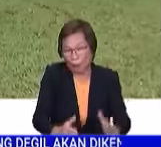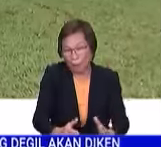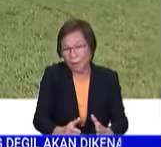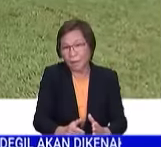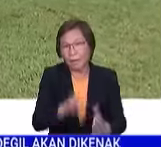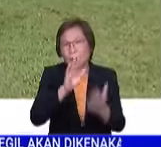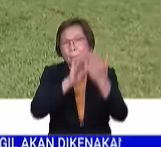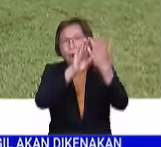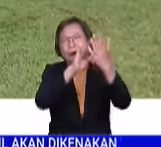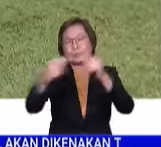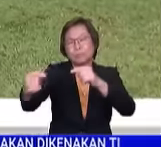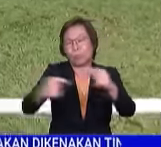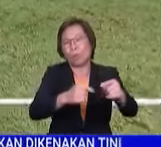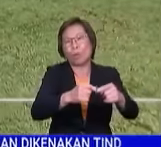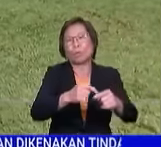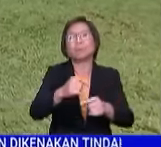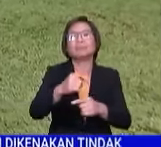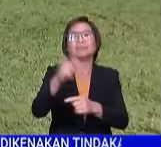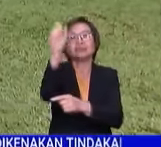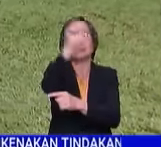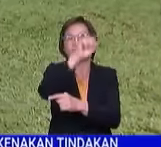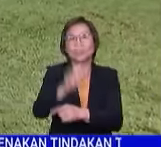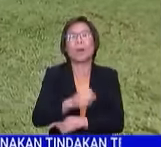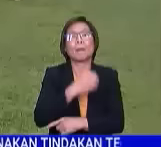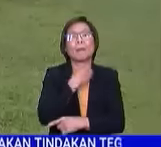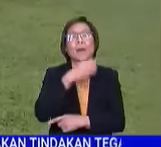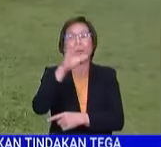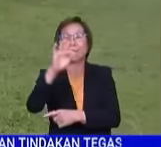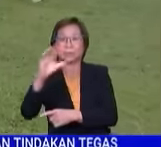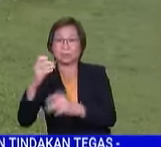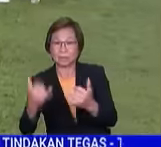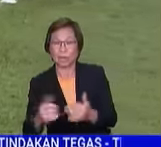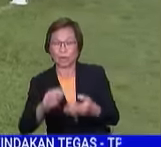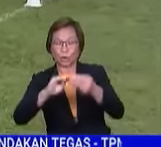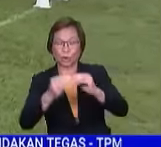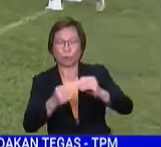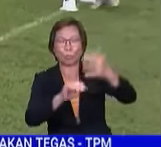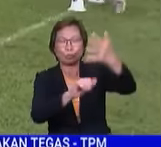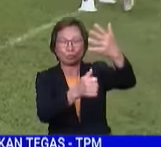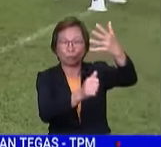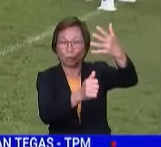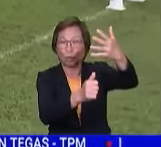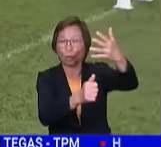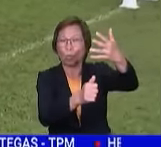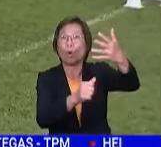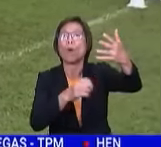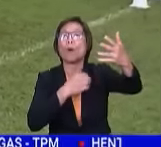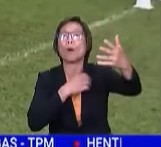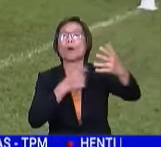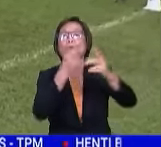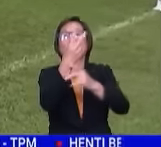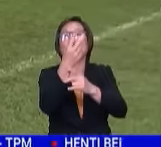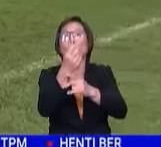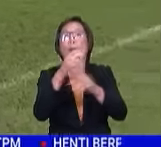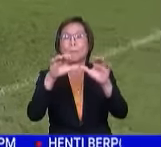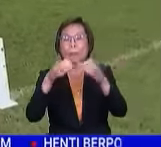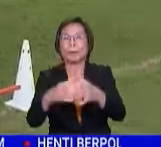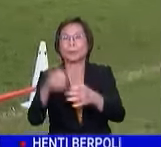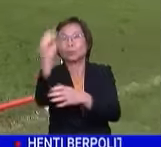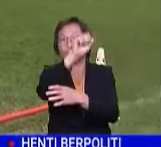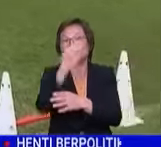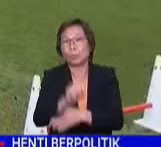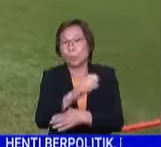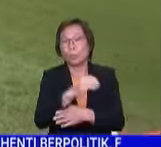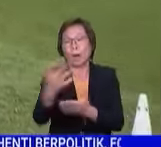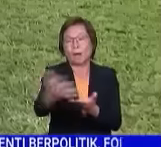menghadapi baki saingan Liga Super. Perak FC ketika ini menghuni tangga ke-10 daripada 12 pasukan Liga Super